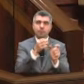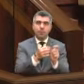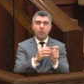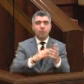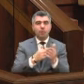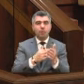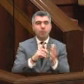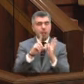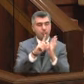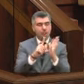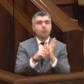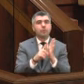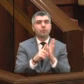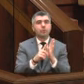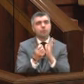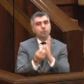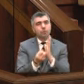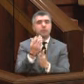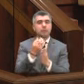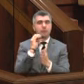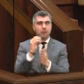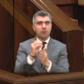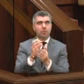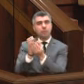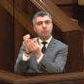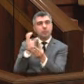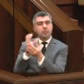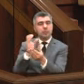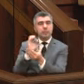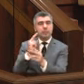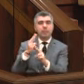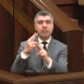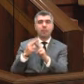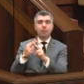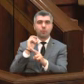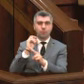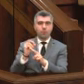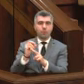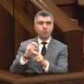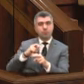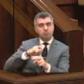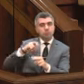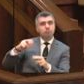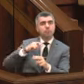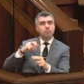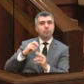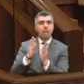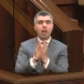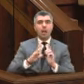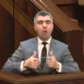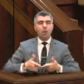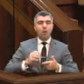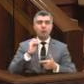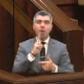القطاع من خلال احداث مرفق جماعي تحت اسم النقل المدرسي العمومي